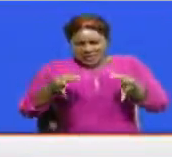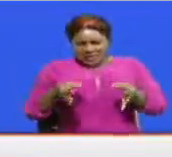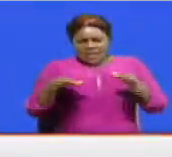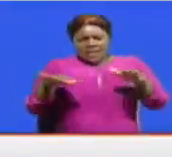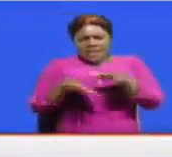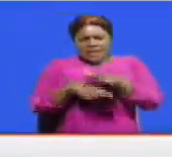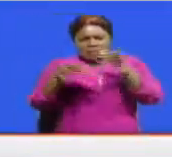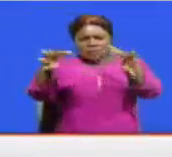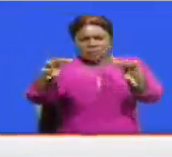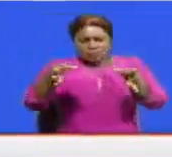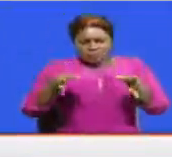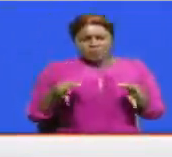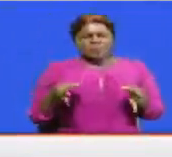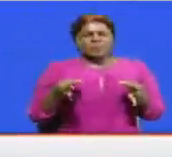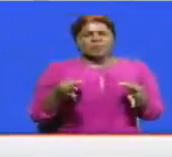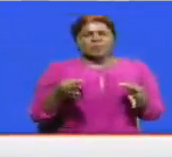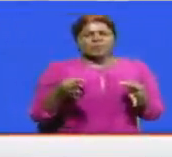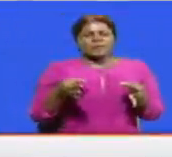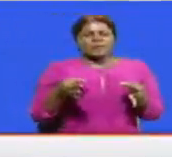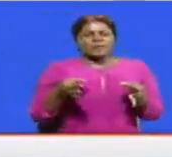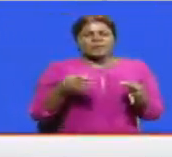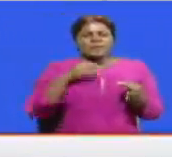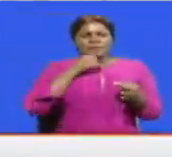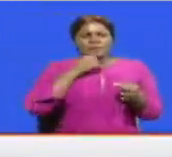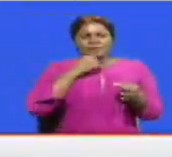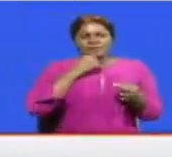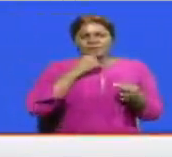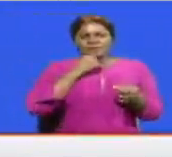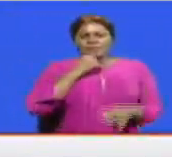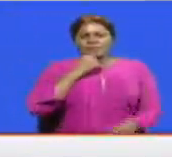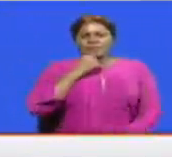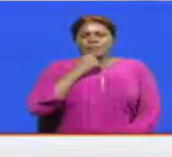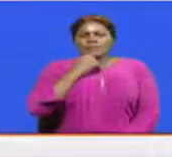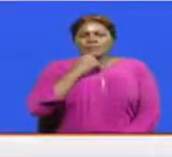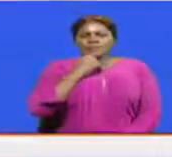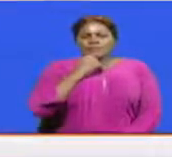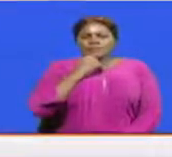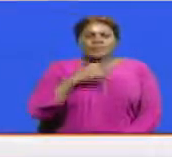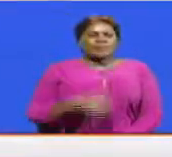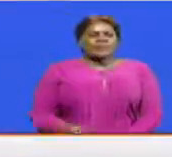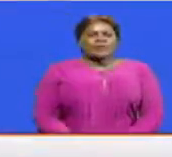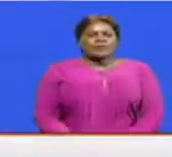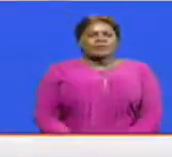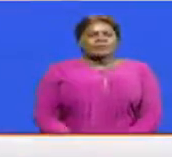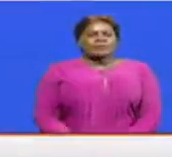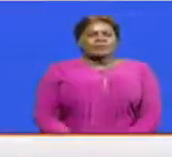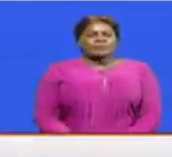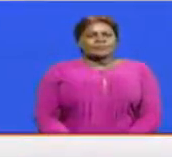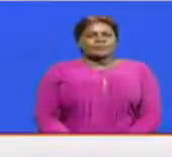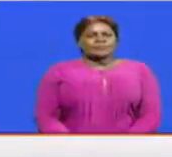naibu mweka hazina Samuel Kenodhia. Shadrack Miti, KTN News.